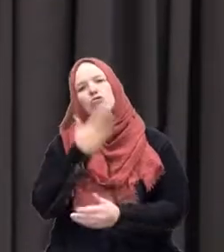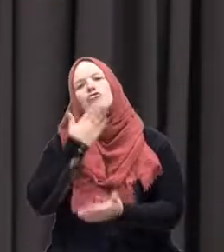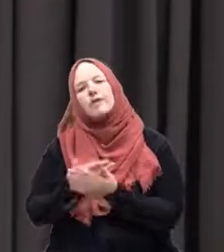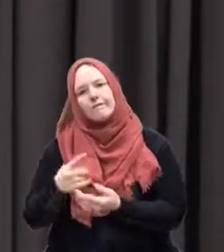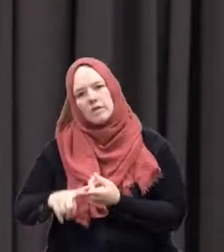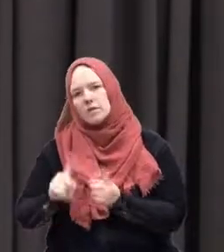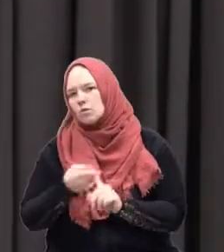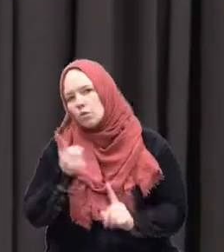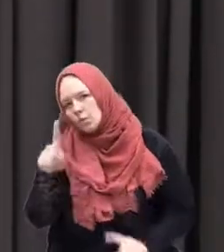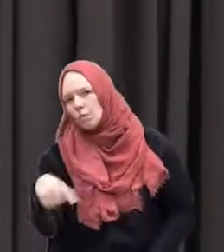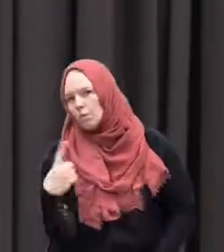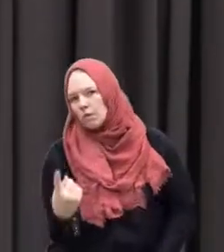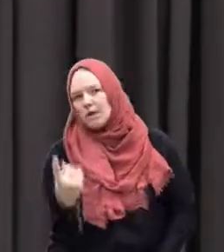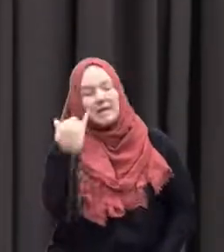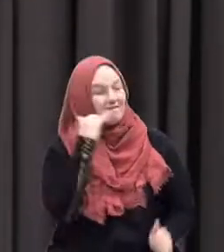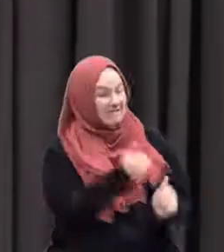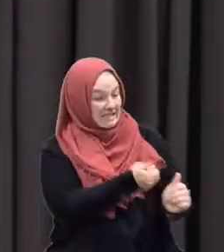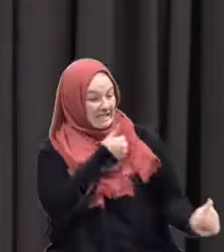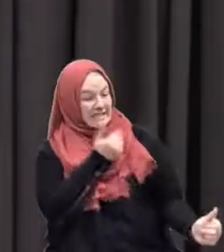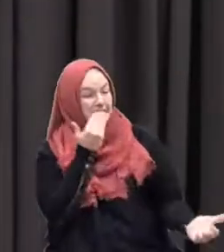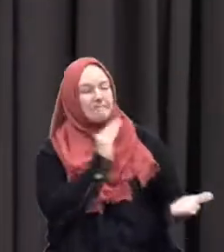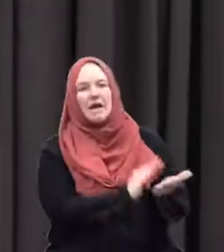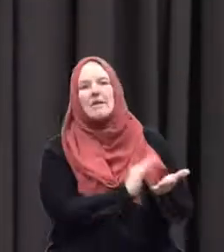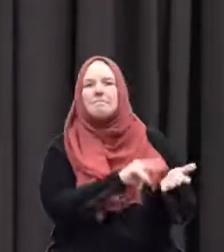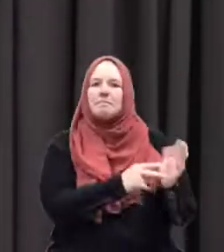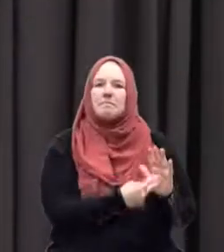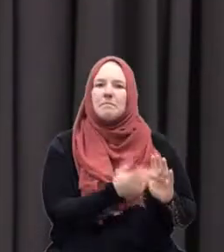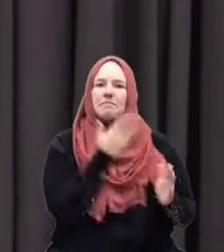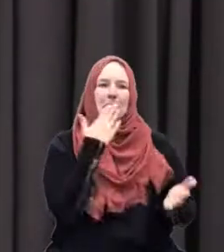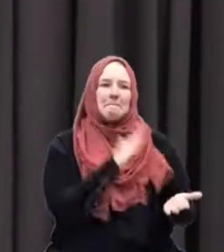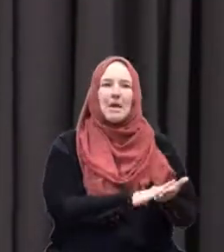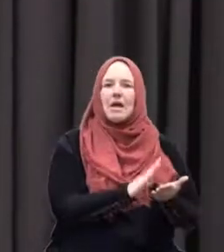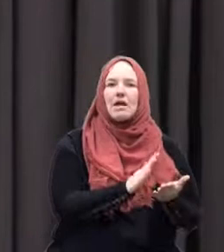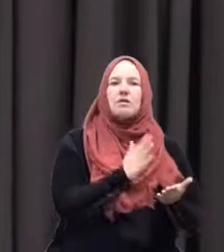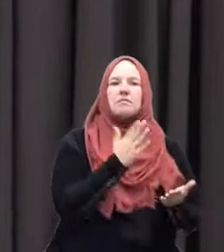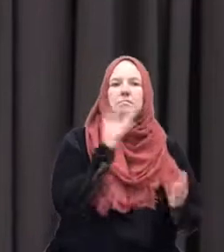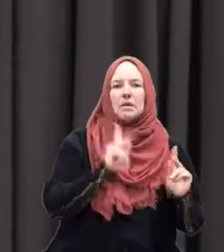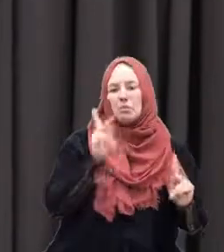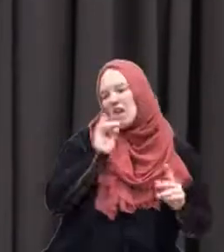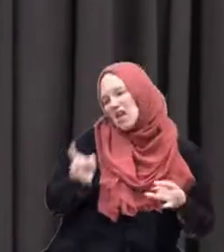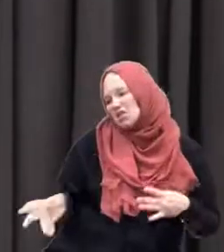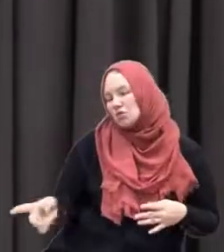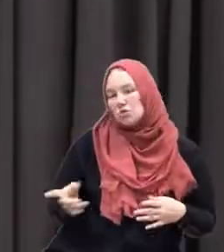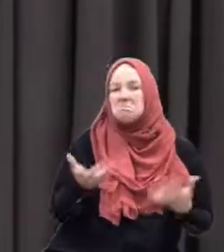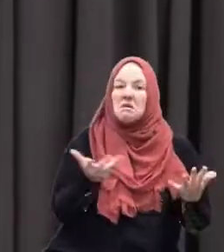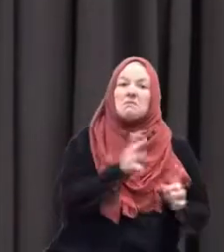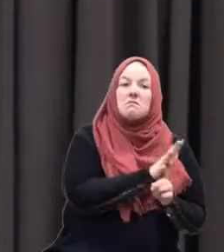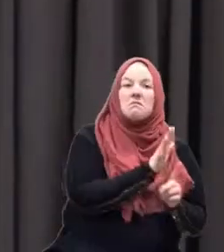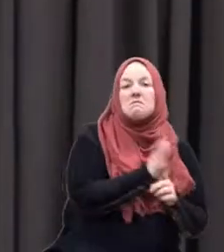brotherhood when you only enjoin the good and forbid the evil. لَتَأْمُرُنَّ